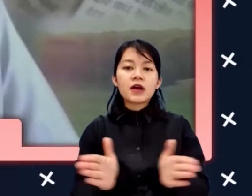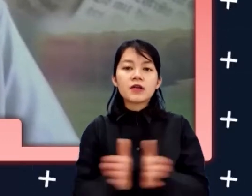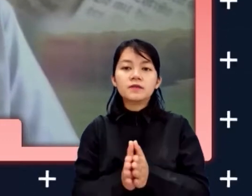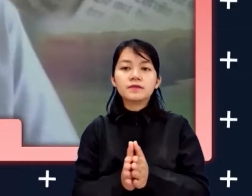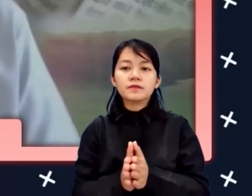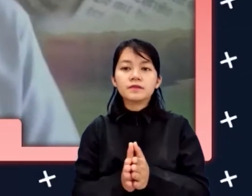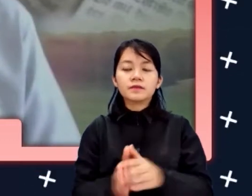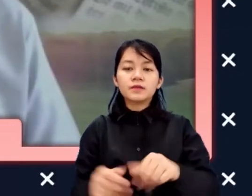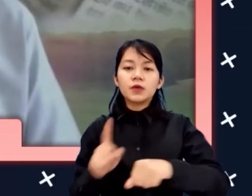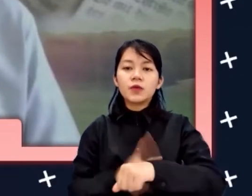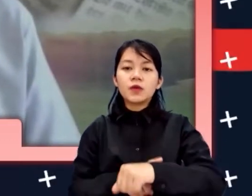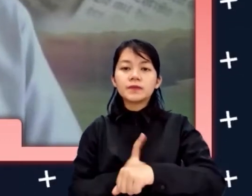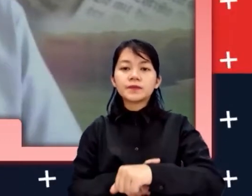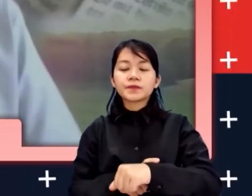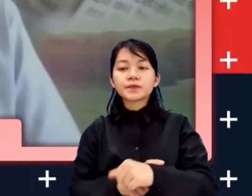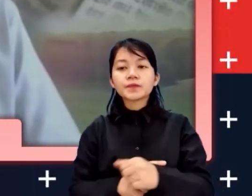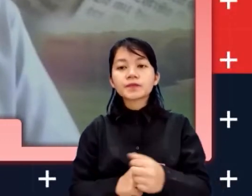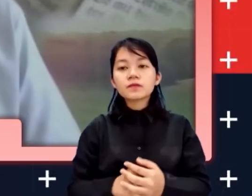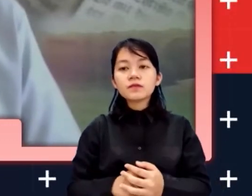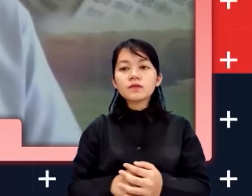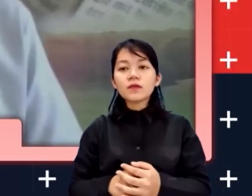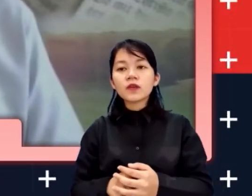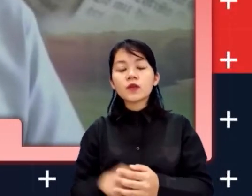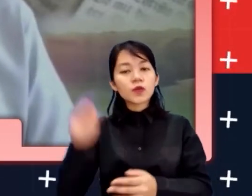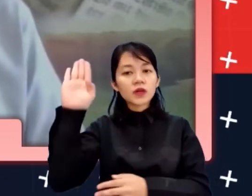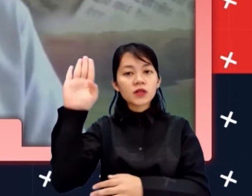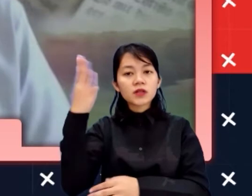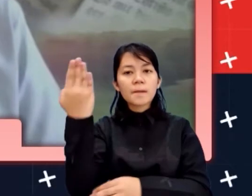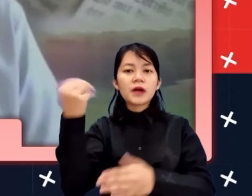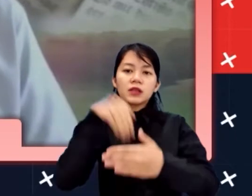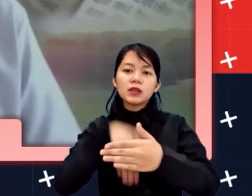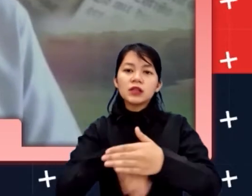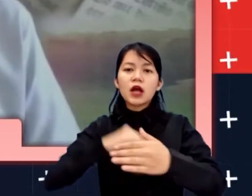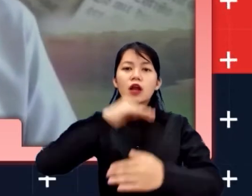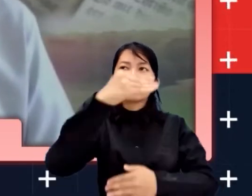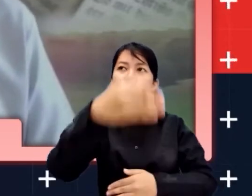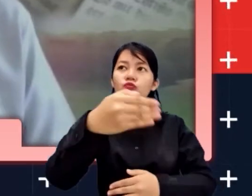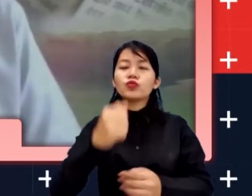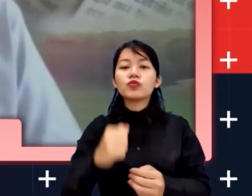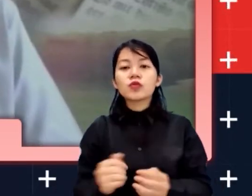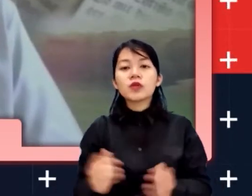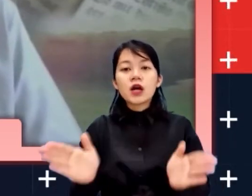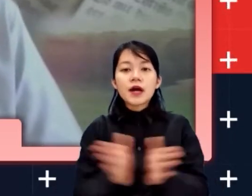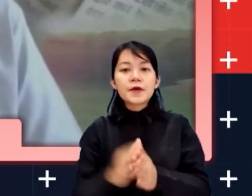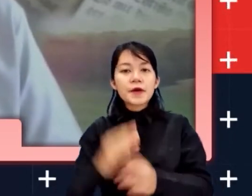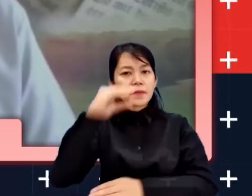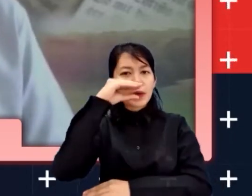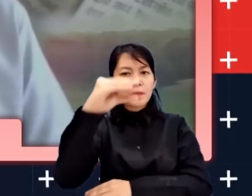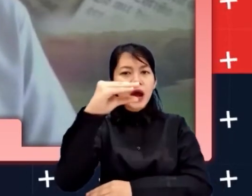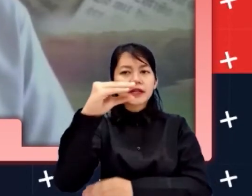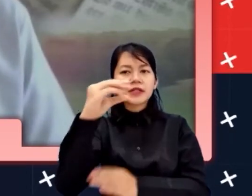hari Sabat di dalam kubur, lalu kemudian pada pagi-pagi benar hari Minggu, ia